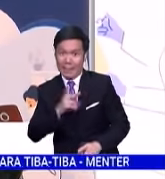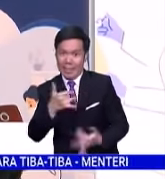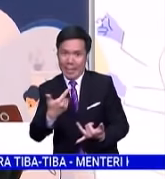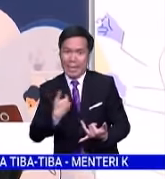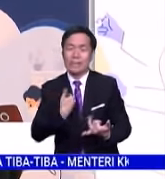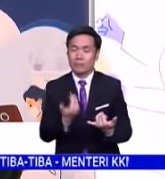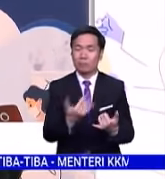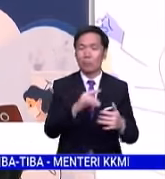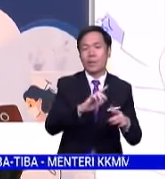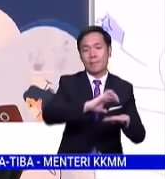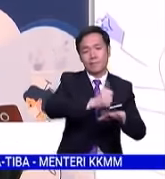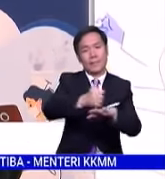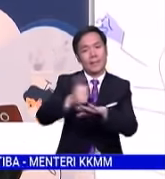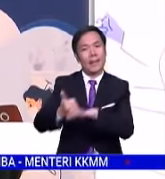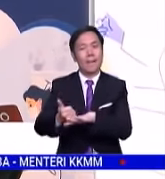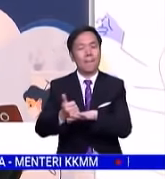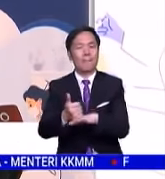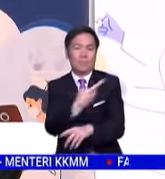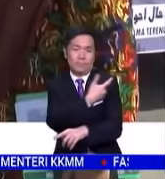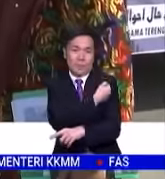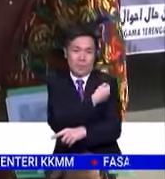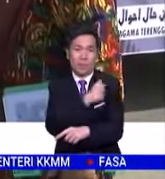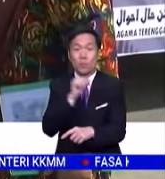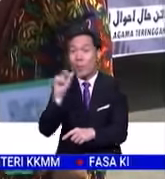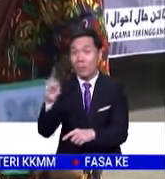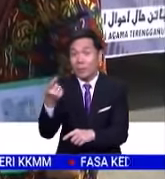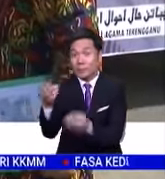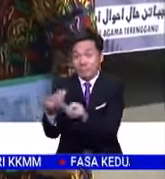kelulusan. Jadi bukan kata masjid saja.